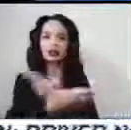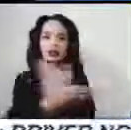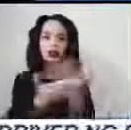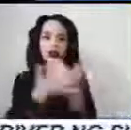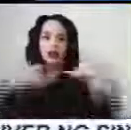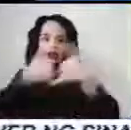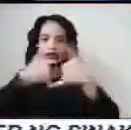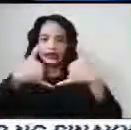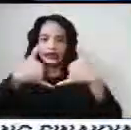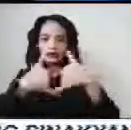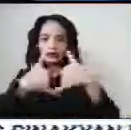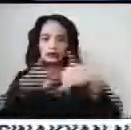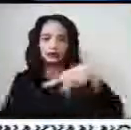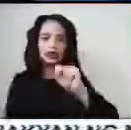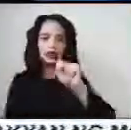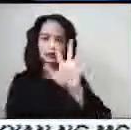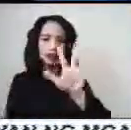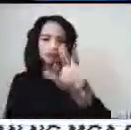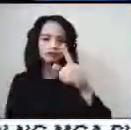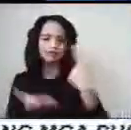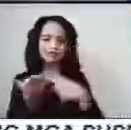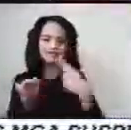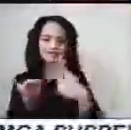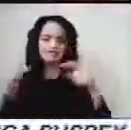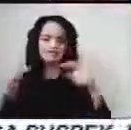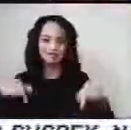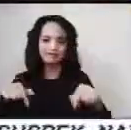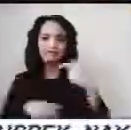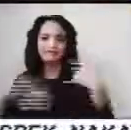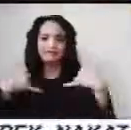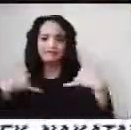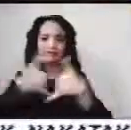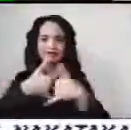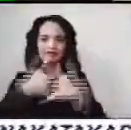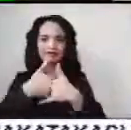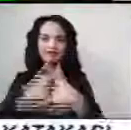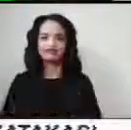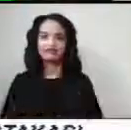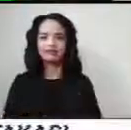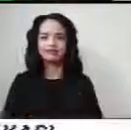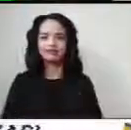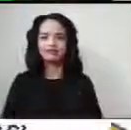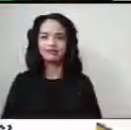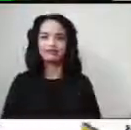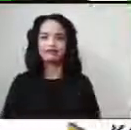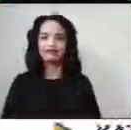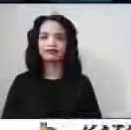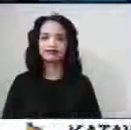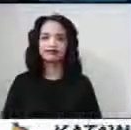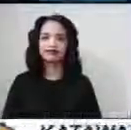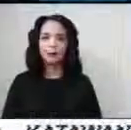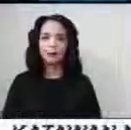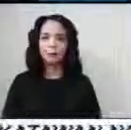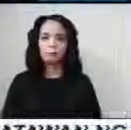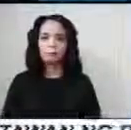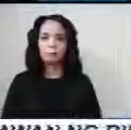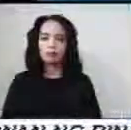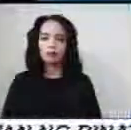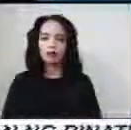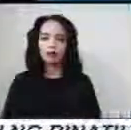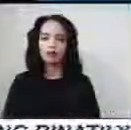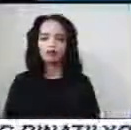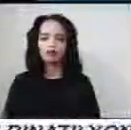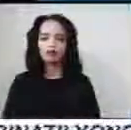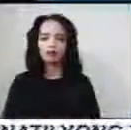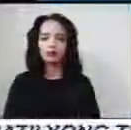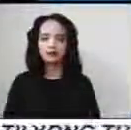I'm currently playing Spider-Man Miles Morales. Ito ay lumabas sa PS4 pero lalabas din siya sa PS5. Free to upgrade na yung